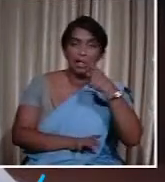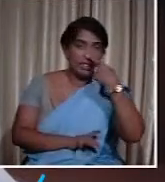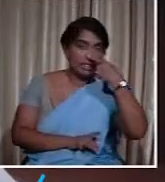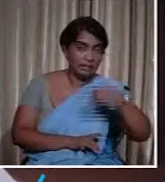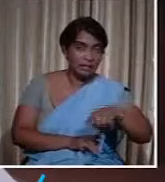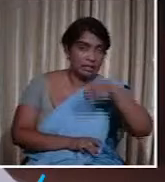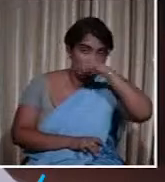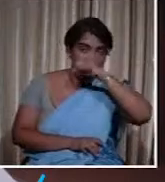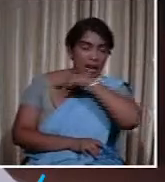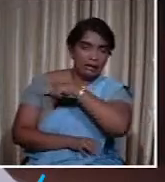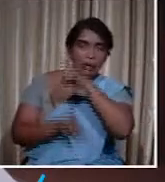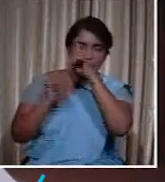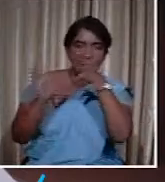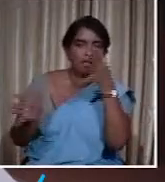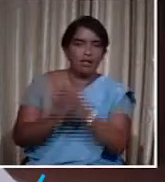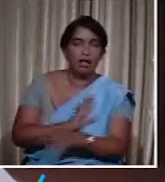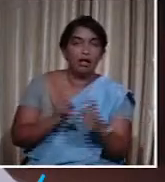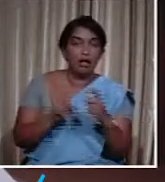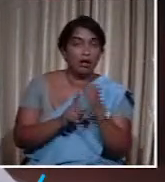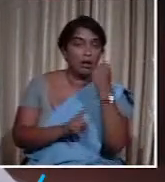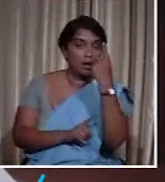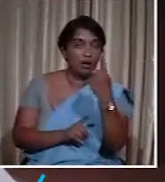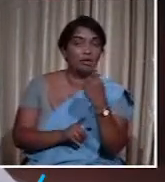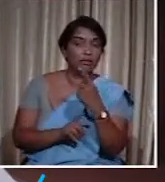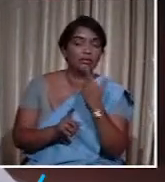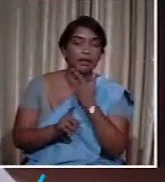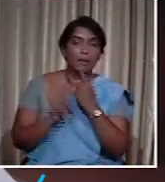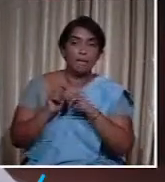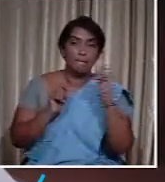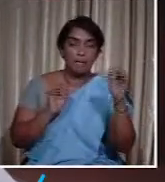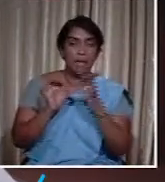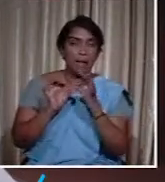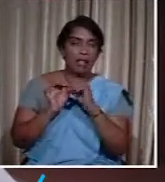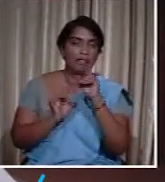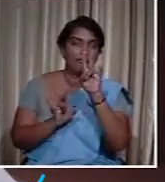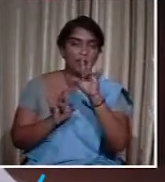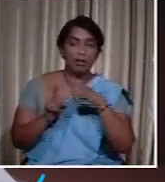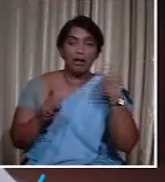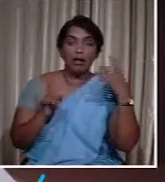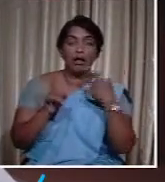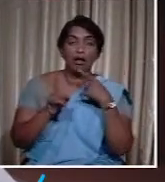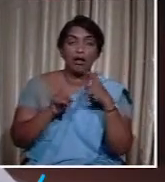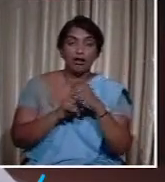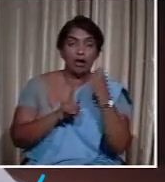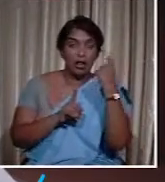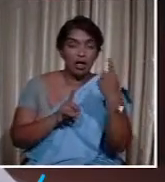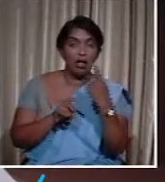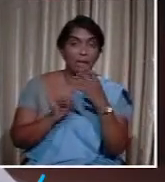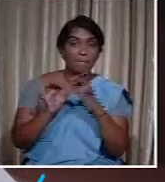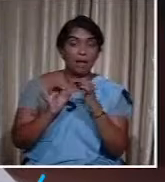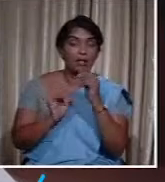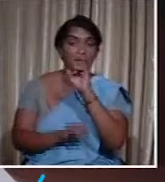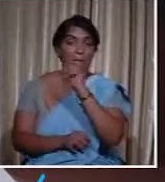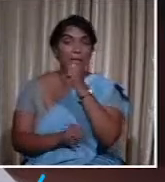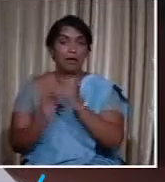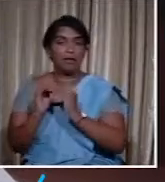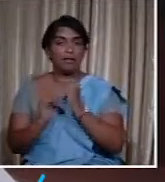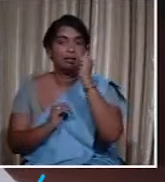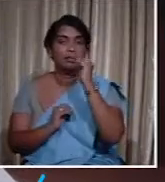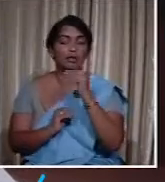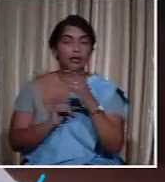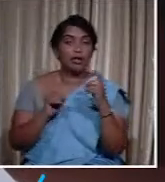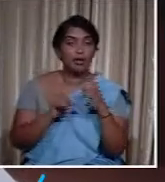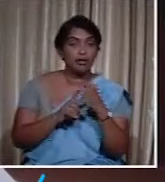වගේම අර්බුදයක් ආවා ඩොලරයක් වෙනුවෙන්ගේ බාත් 25යි පහුවදා ඩොලරය වෙනුවෙන් බාත් 50 දක්වා වැඩි වුණා